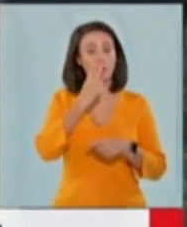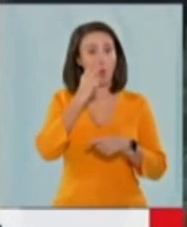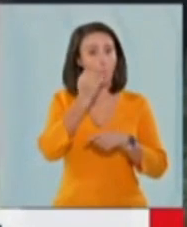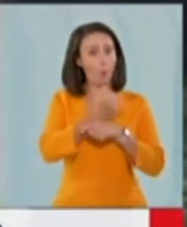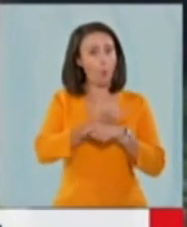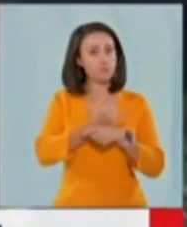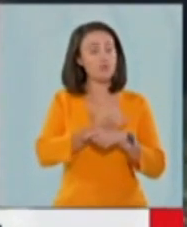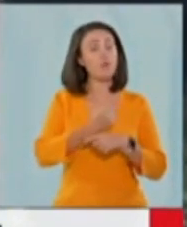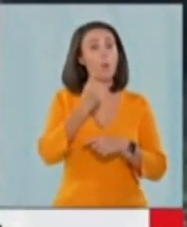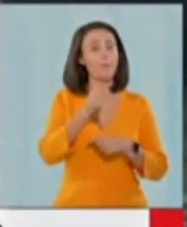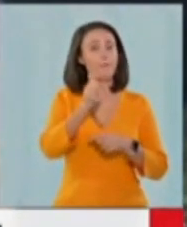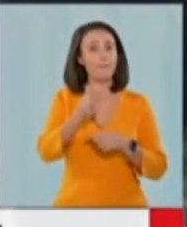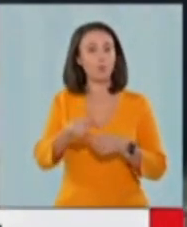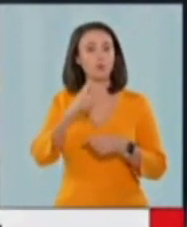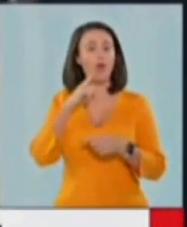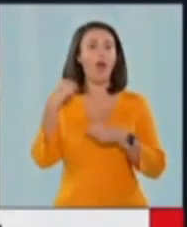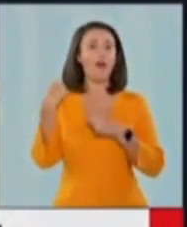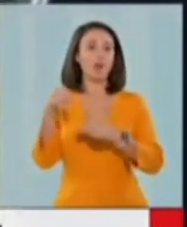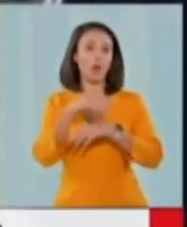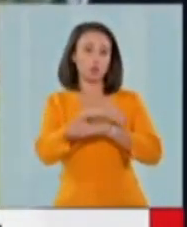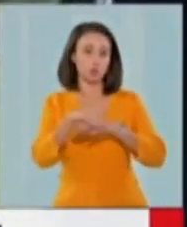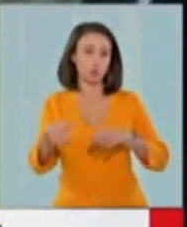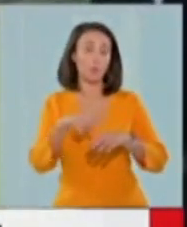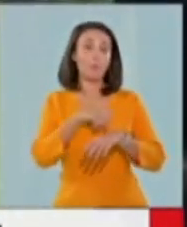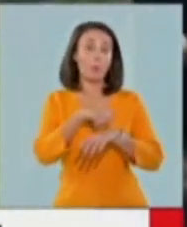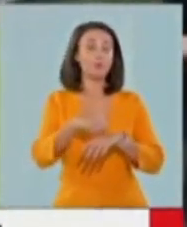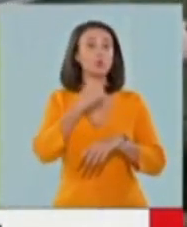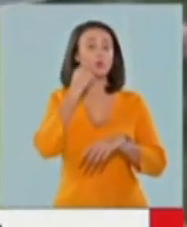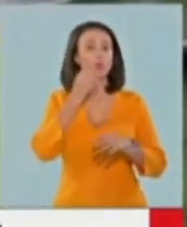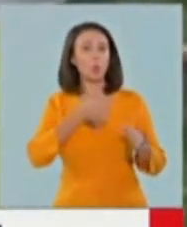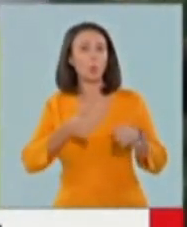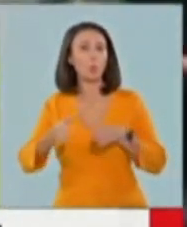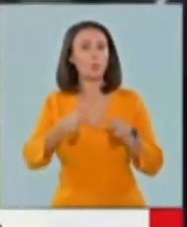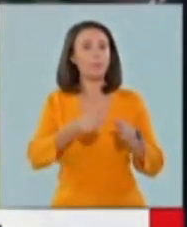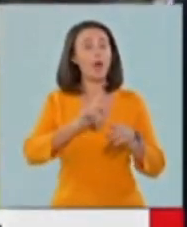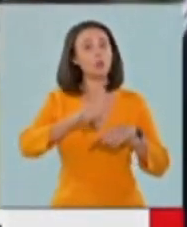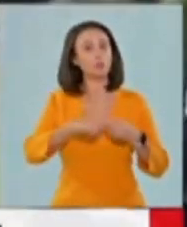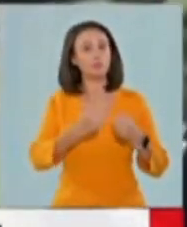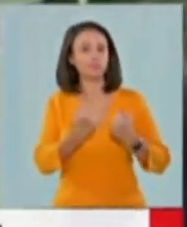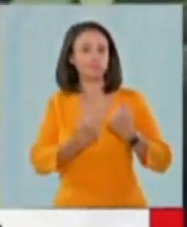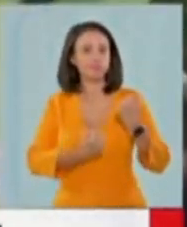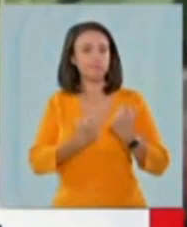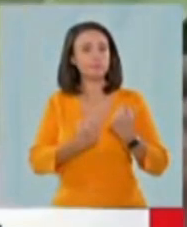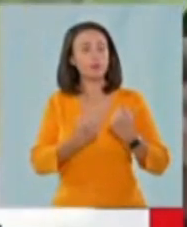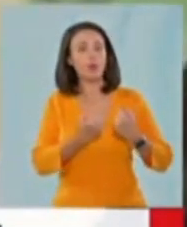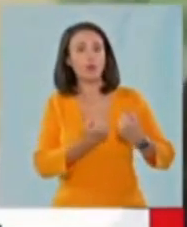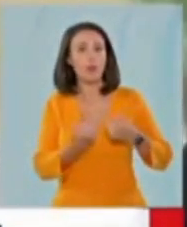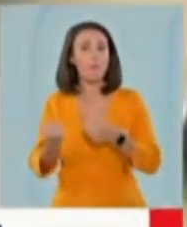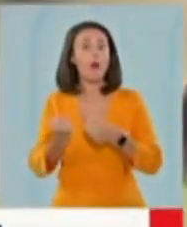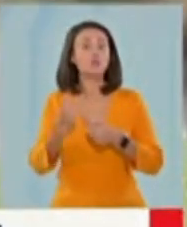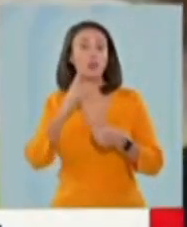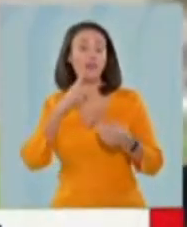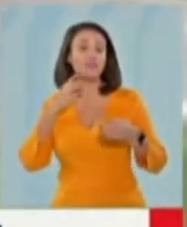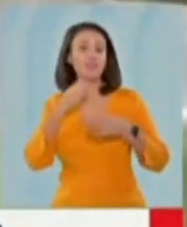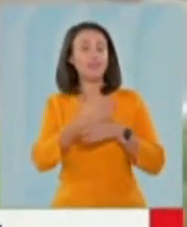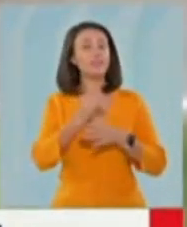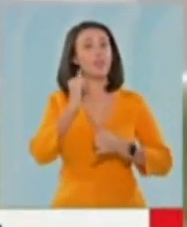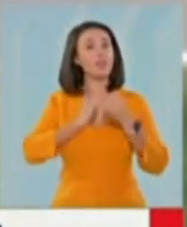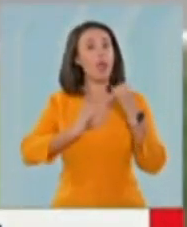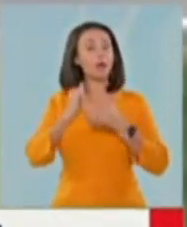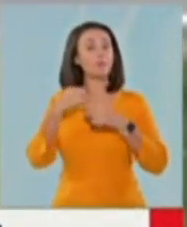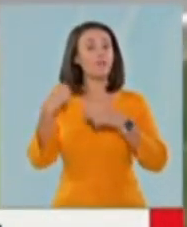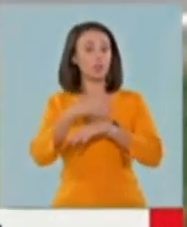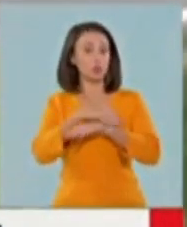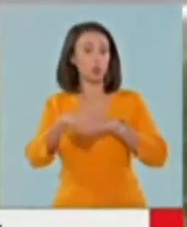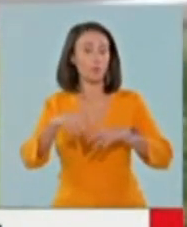cum unul dintre piloți iese de pe carosabil în momentul în care ia curba. În urma derapajului, automobilul a intrat în vegetația de pe marginea drumului,